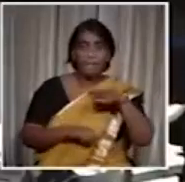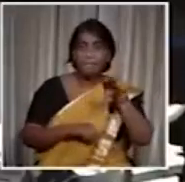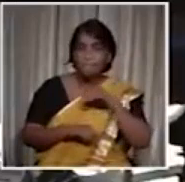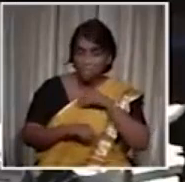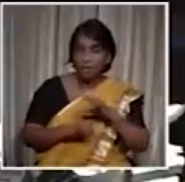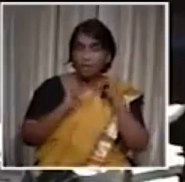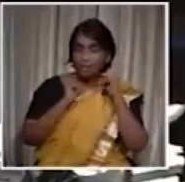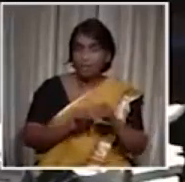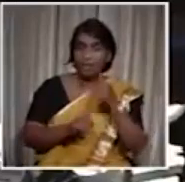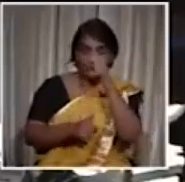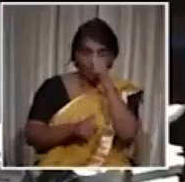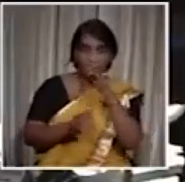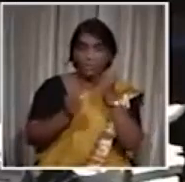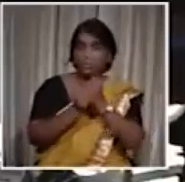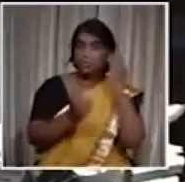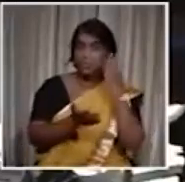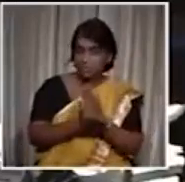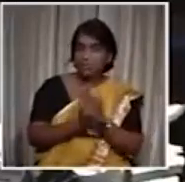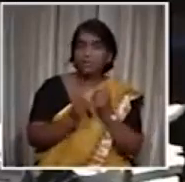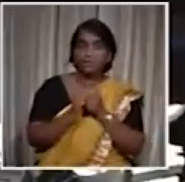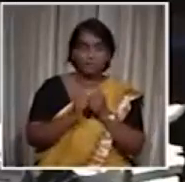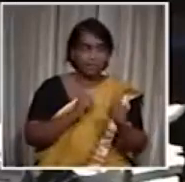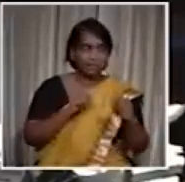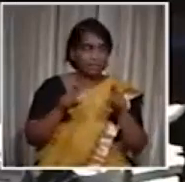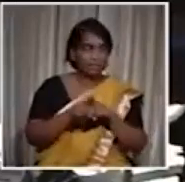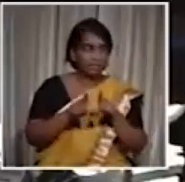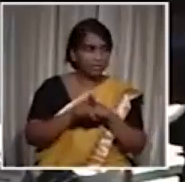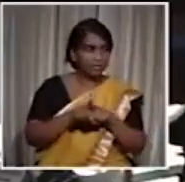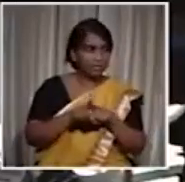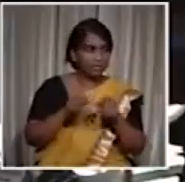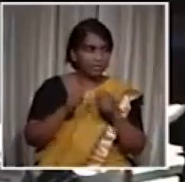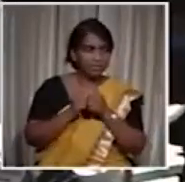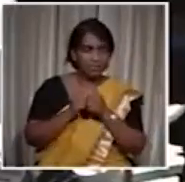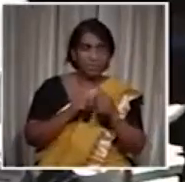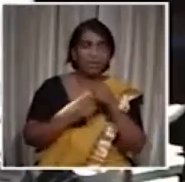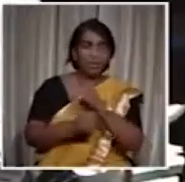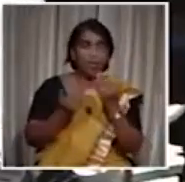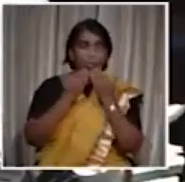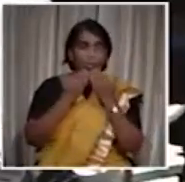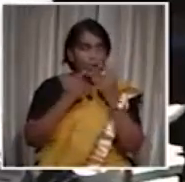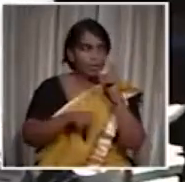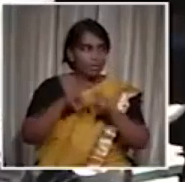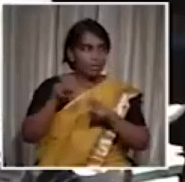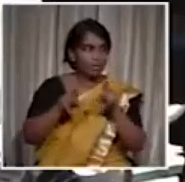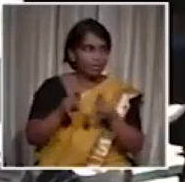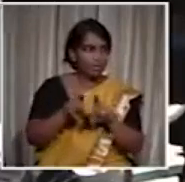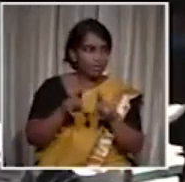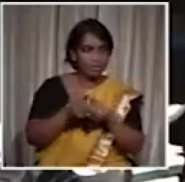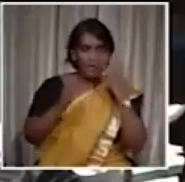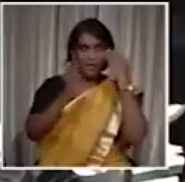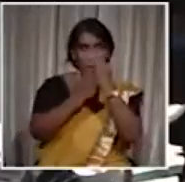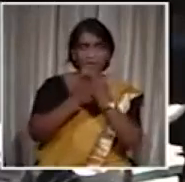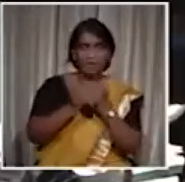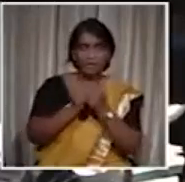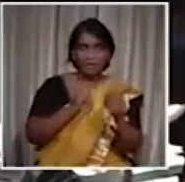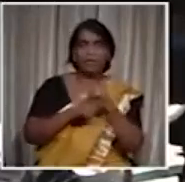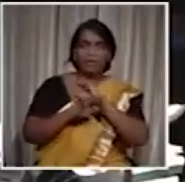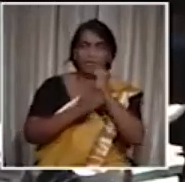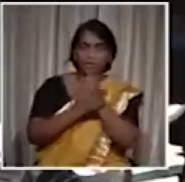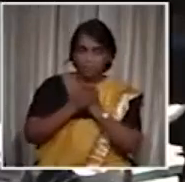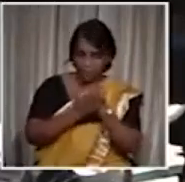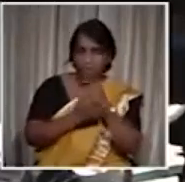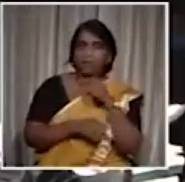එතුමා දූෂණය වංචාව නතර කිරීම සඳහා දරන ප්‍රයත්න හරි කියලා. එතුමාගේ උපදේශකවරු කවුද කියලා බලන්න. දැන් අපි දන්නවා ජනාධිපතිවරයෙක් සියලු